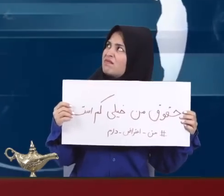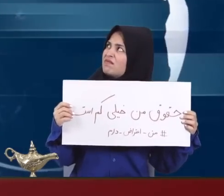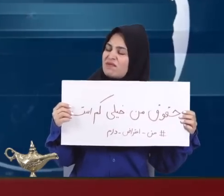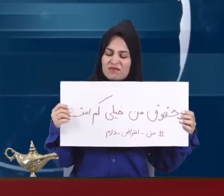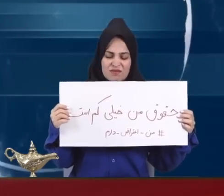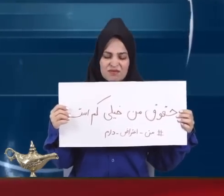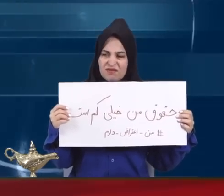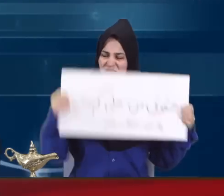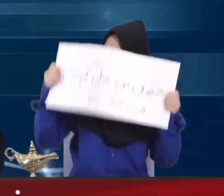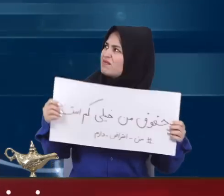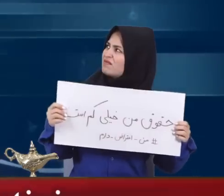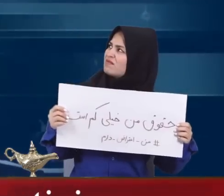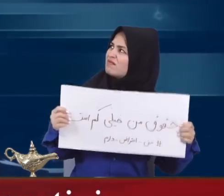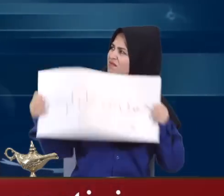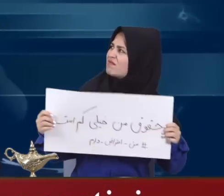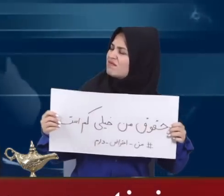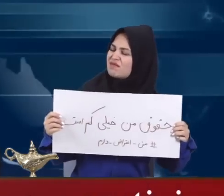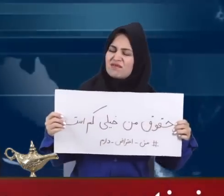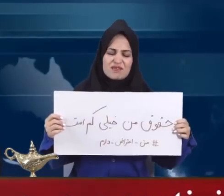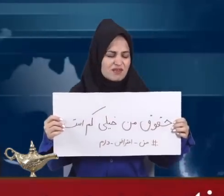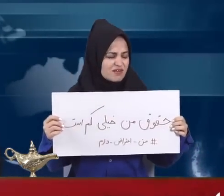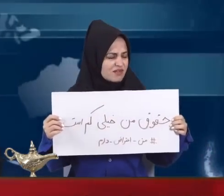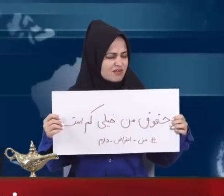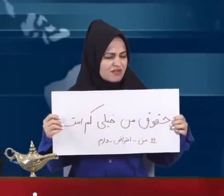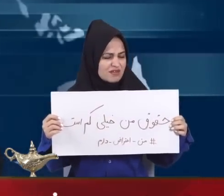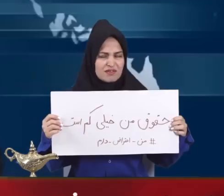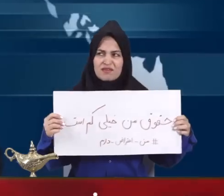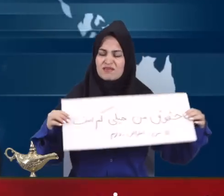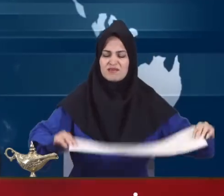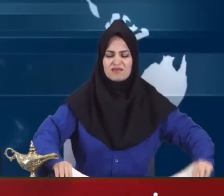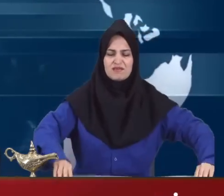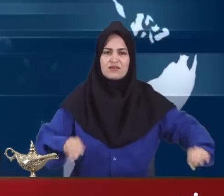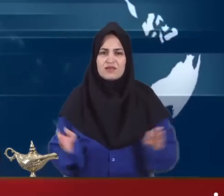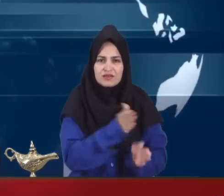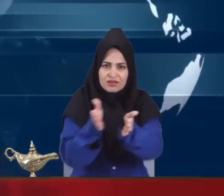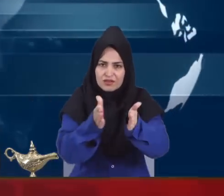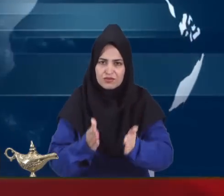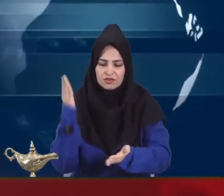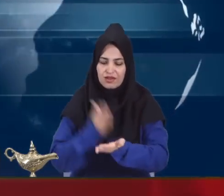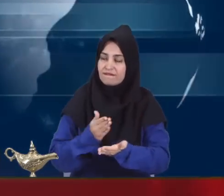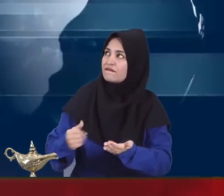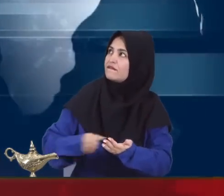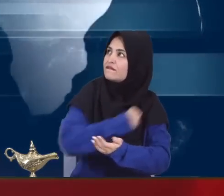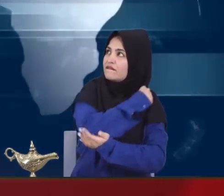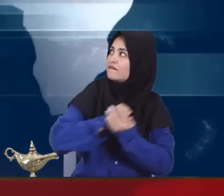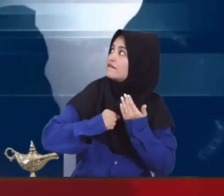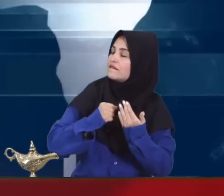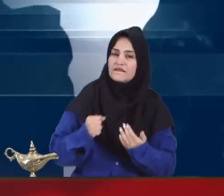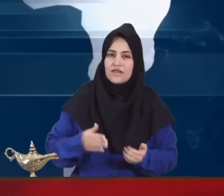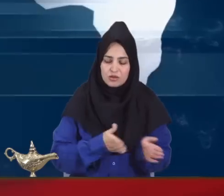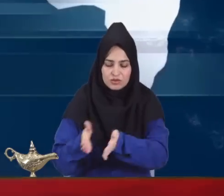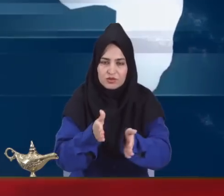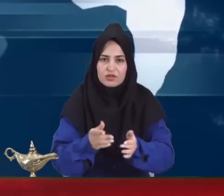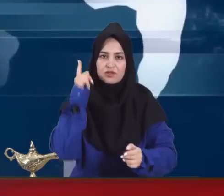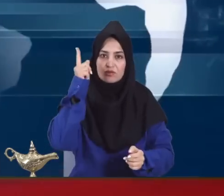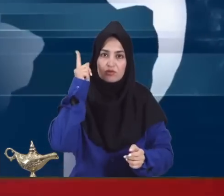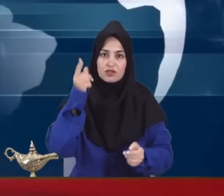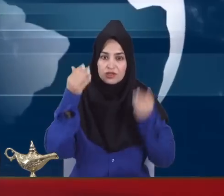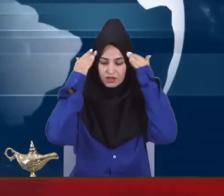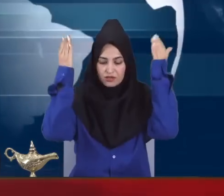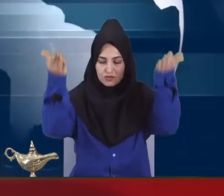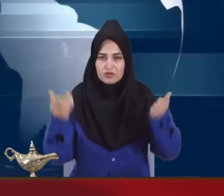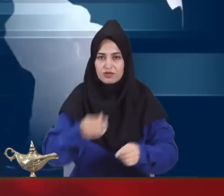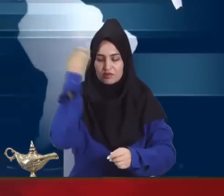یک یک بازی کنان حریف را یه پا دو پا لاپایی ببخشید لایی زده که دور از شانه فوتبالیست ایرانی